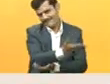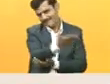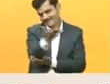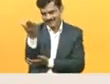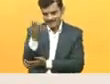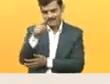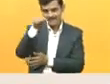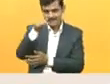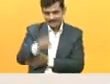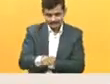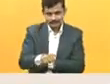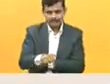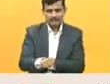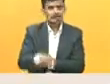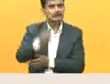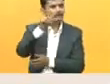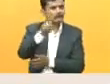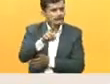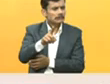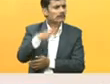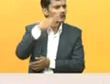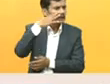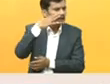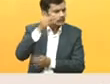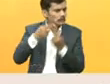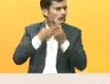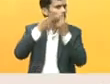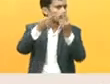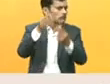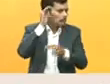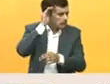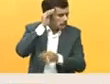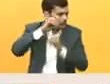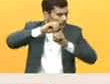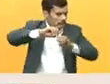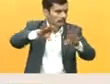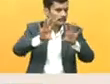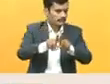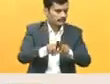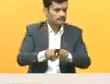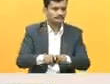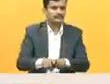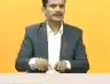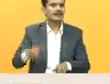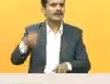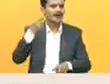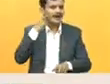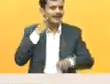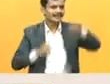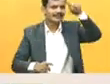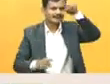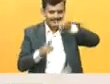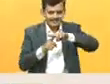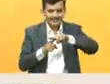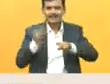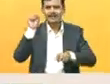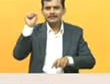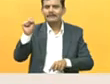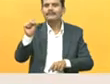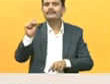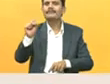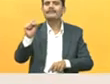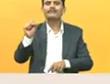आपको एक और प्रेरणादायक पहल के बारे में बताना चाहता हूं। आईआईटी मद्रास का